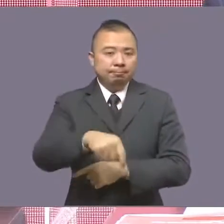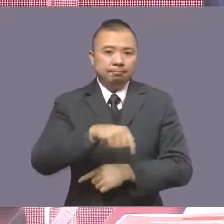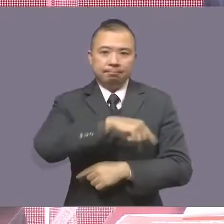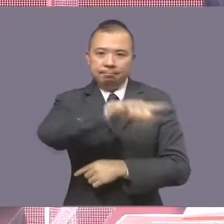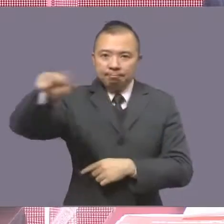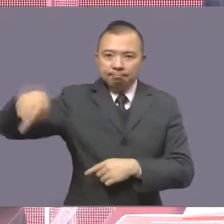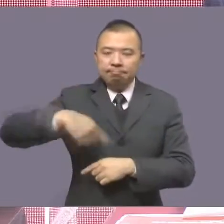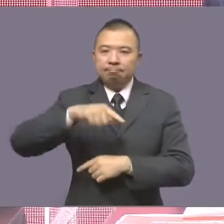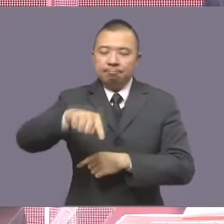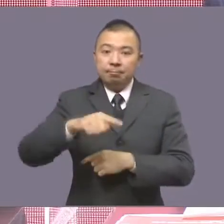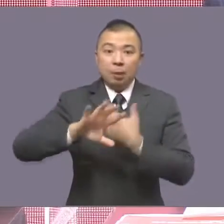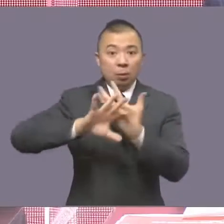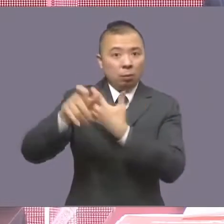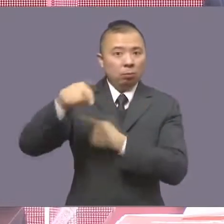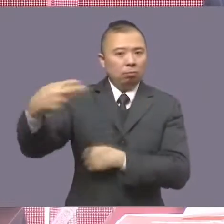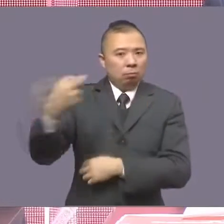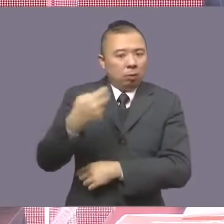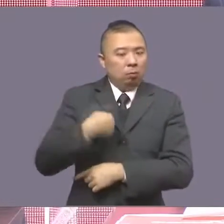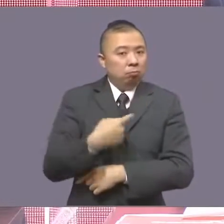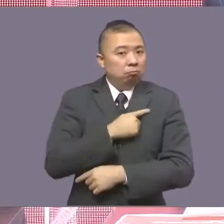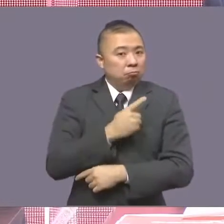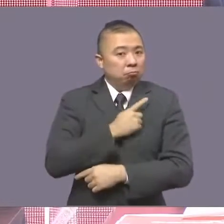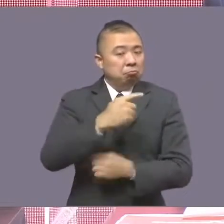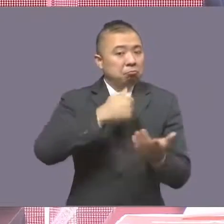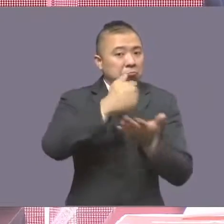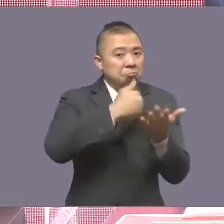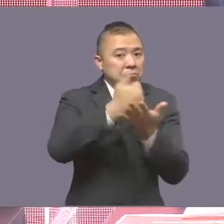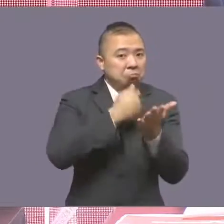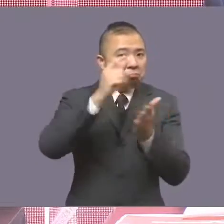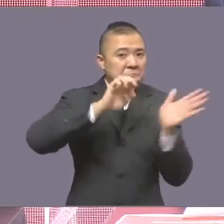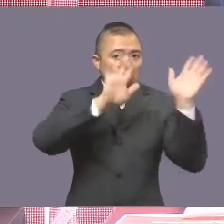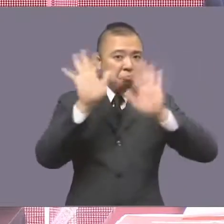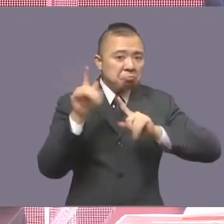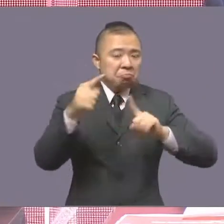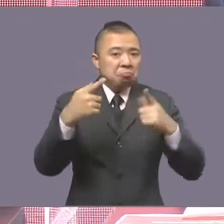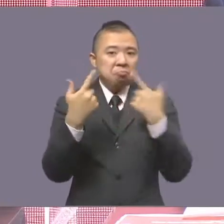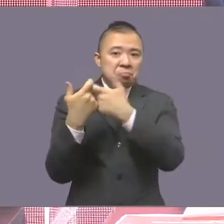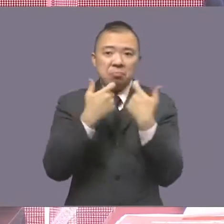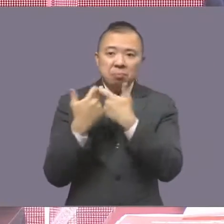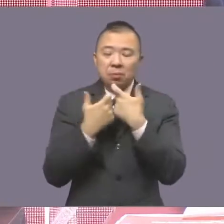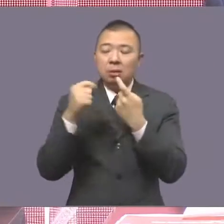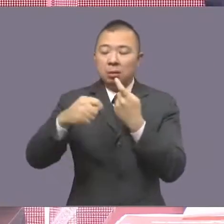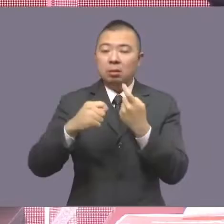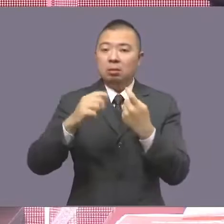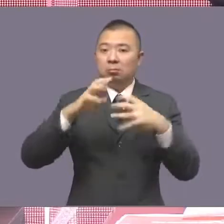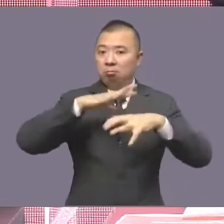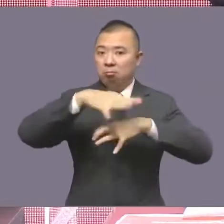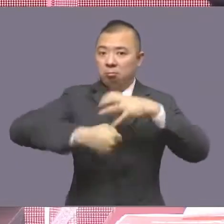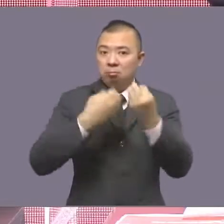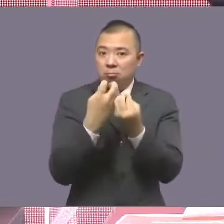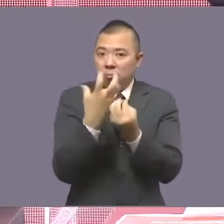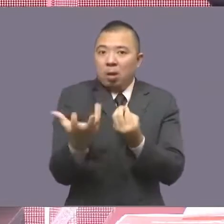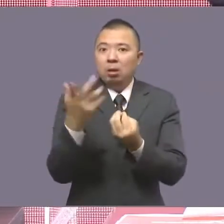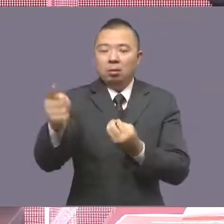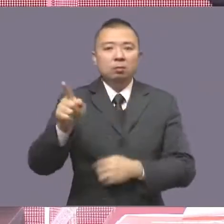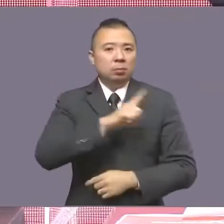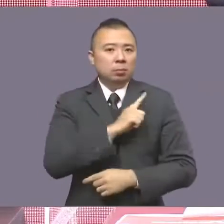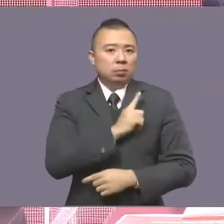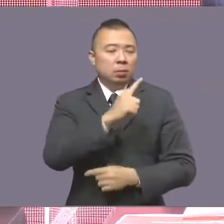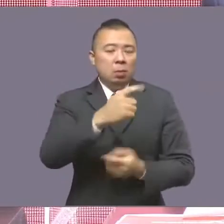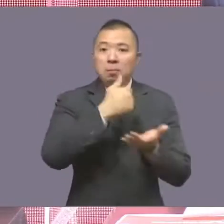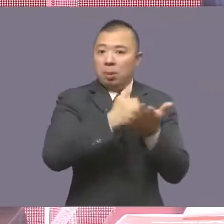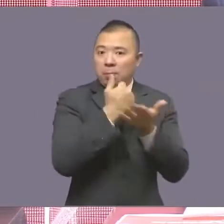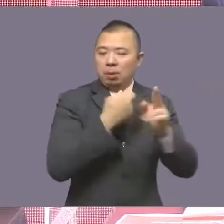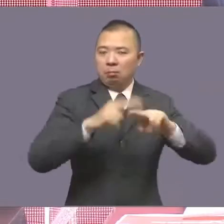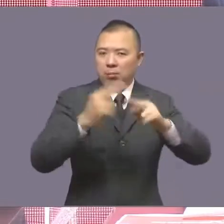这11年来，当全世界绝大部分的国家都朝向放宽管制的此时此刻，我